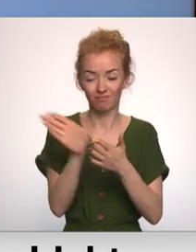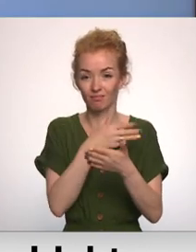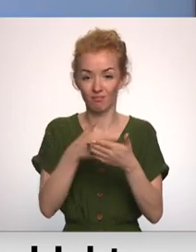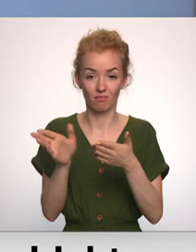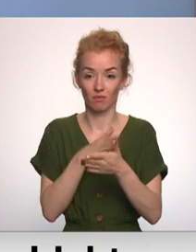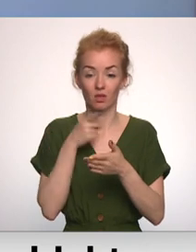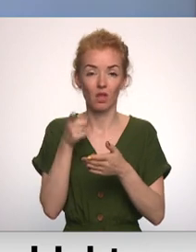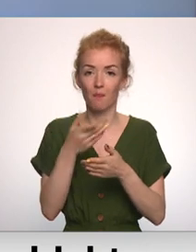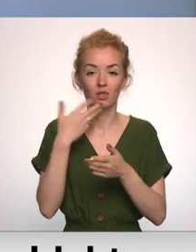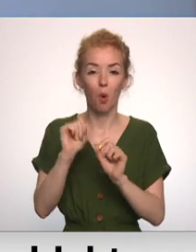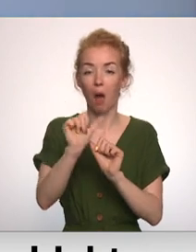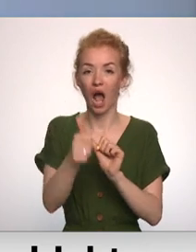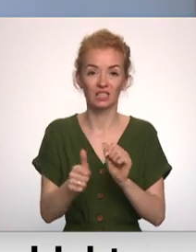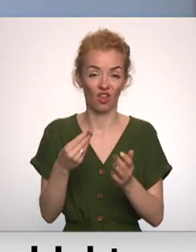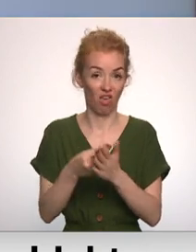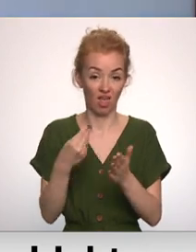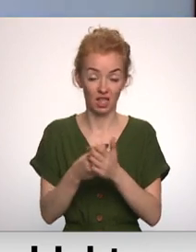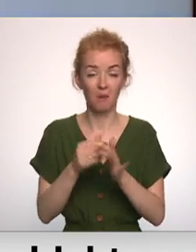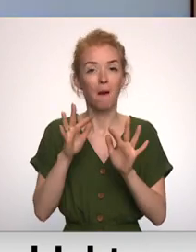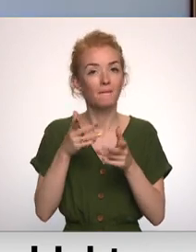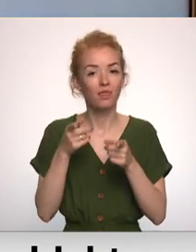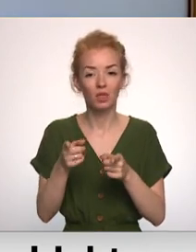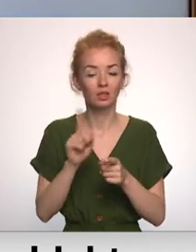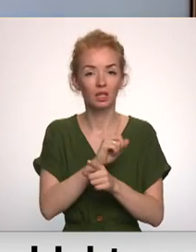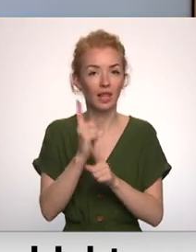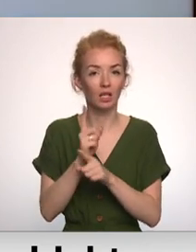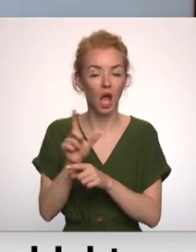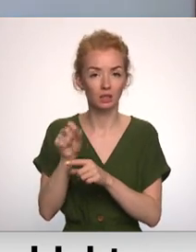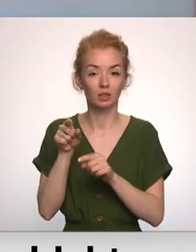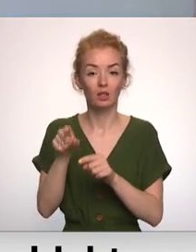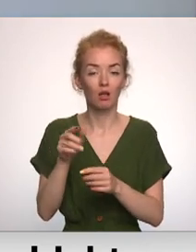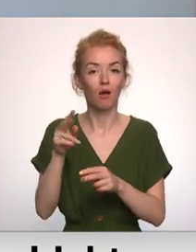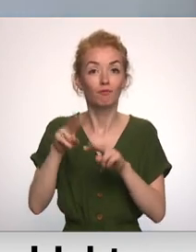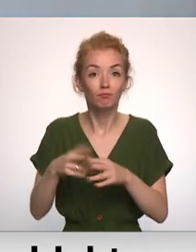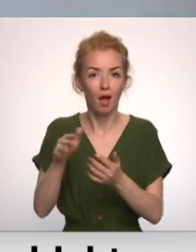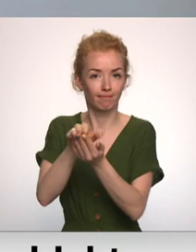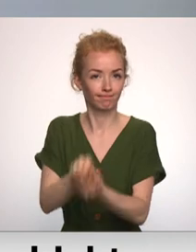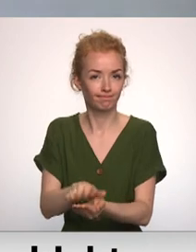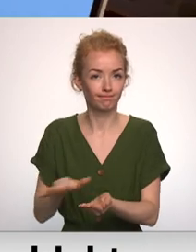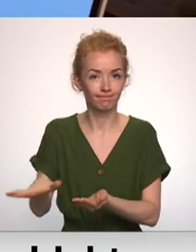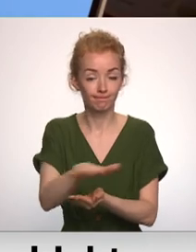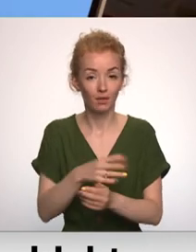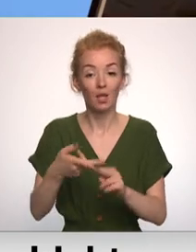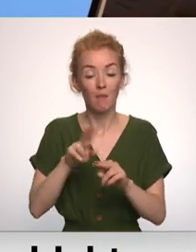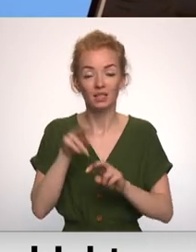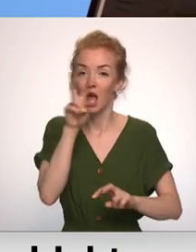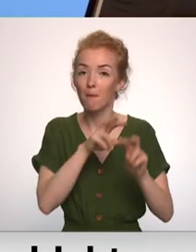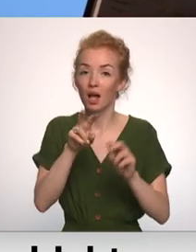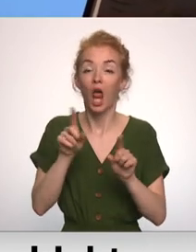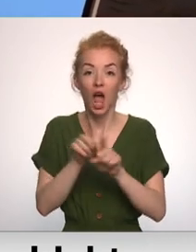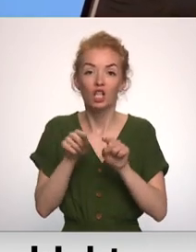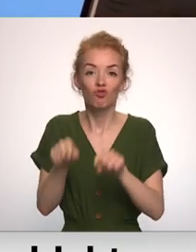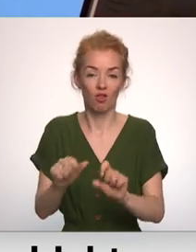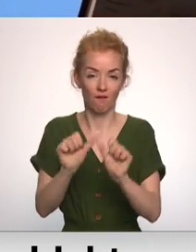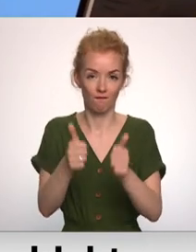neesot nekādas mākslinieciskās vērtības, bet tas ir neaizskarams, jo atrodas apbedījuma vietā. Eksperti uzskata, ka jāmeklē risinājums arī